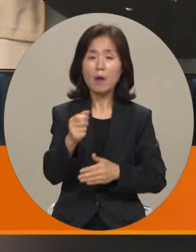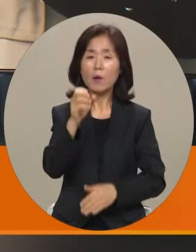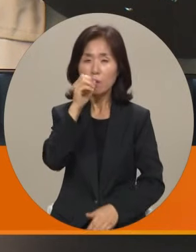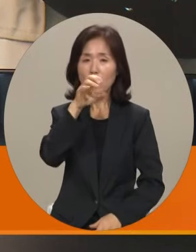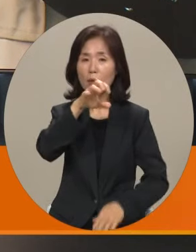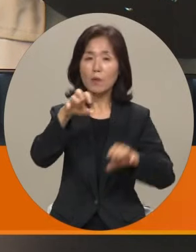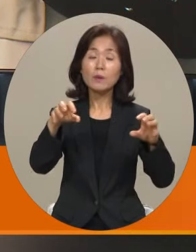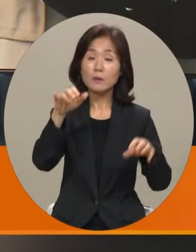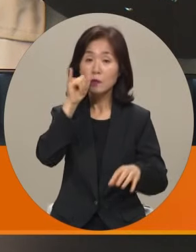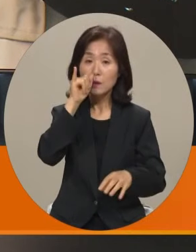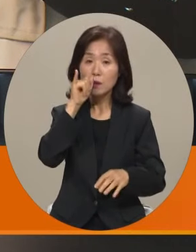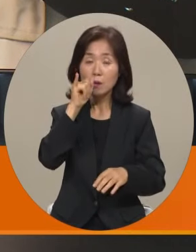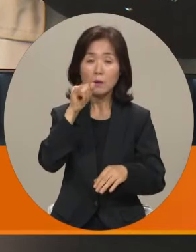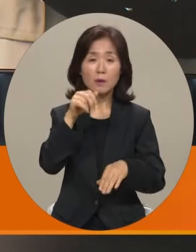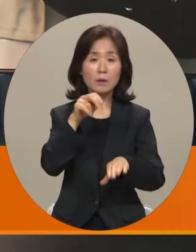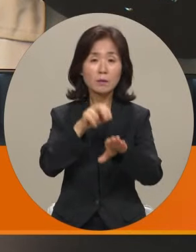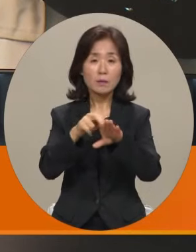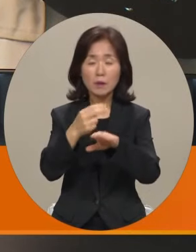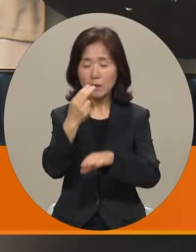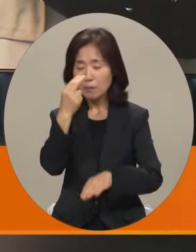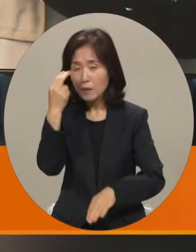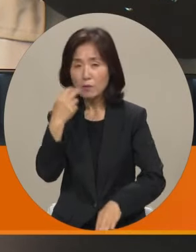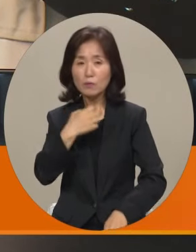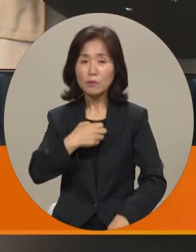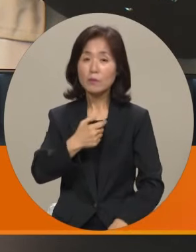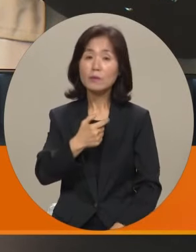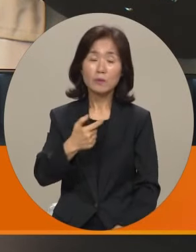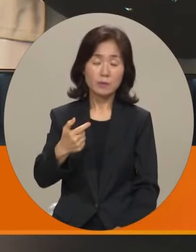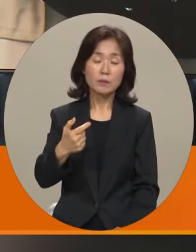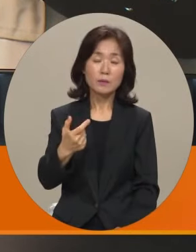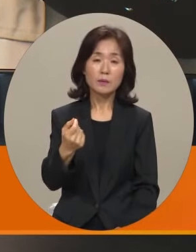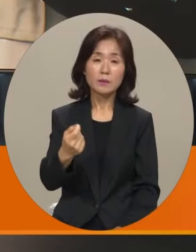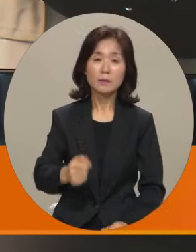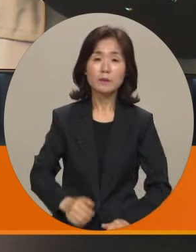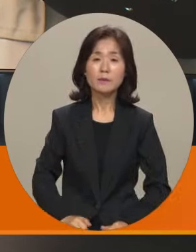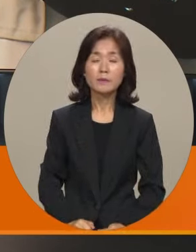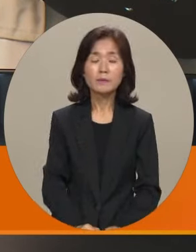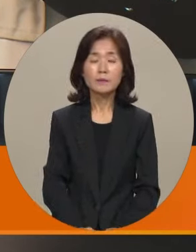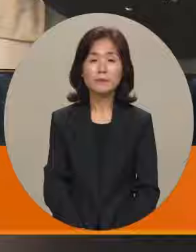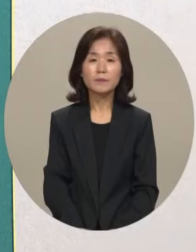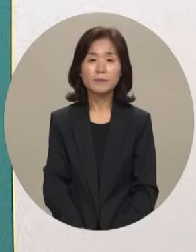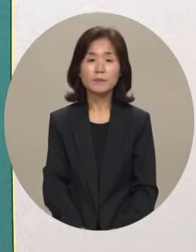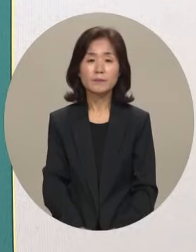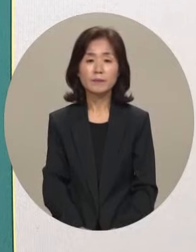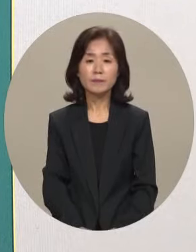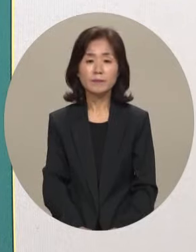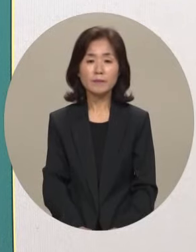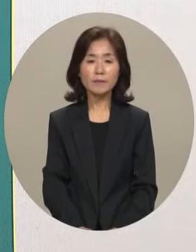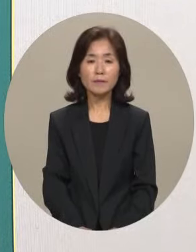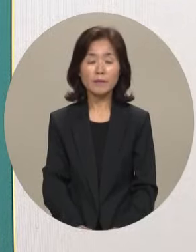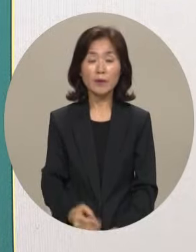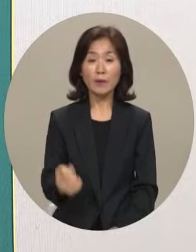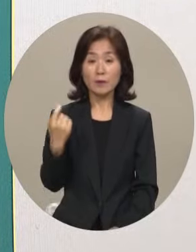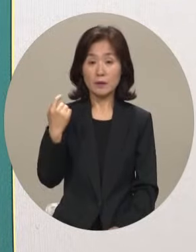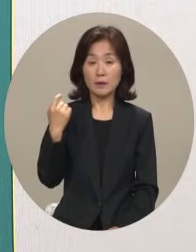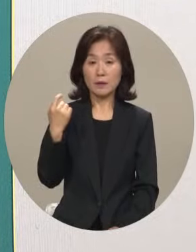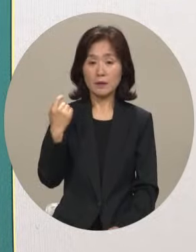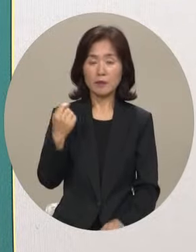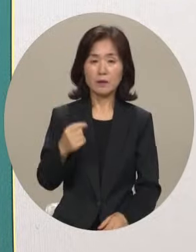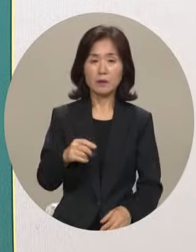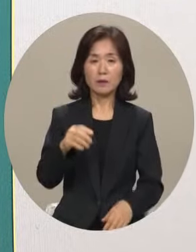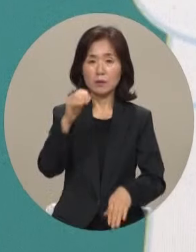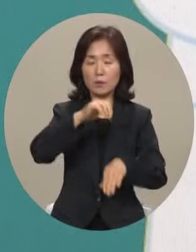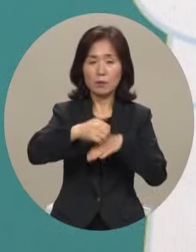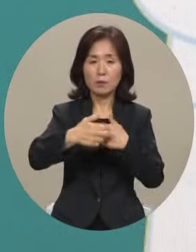있었습니다 의료 공백의 우려가 커질 것으로 보입니다 서진석 기자입니다 어제까지 전공이